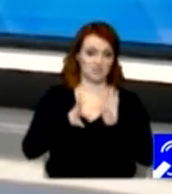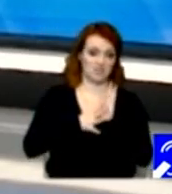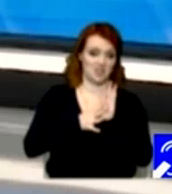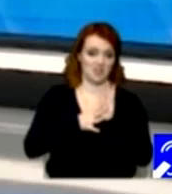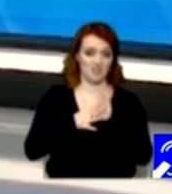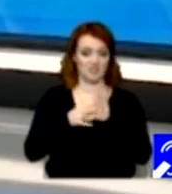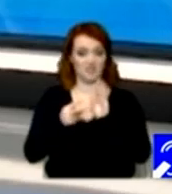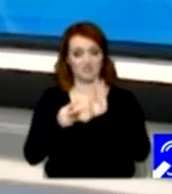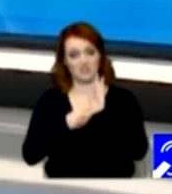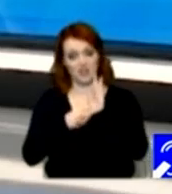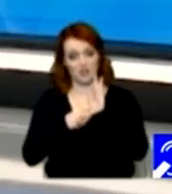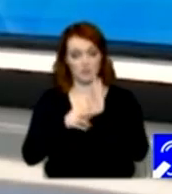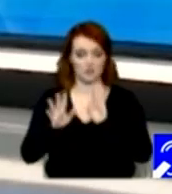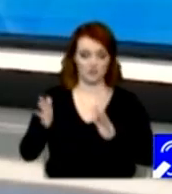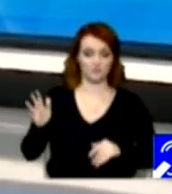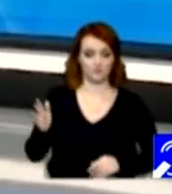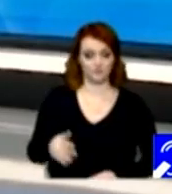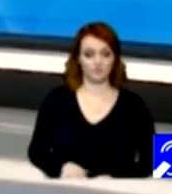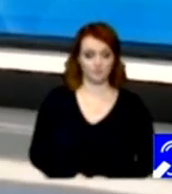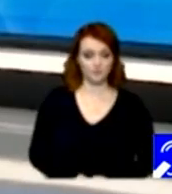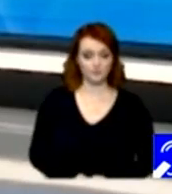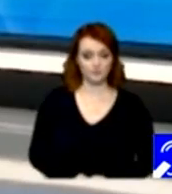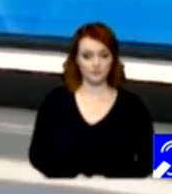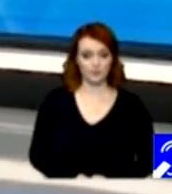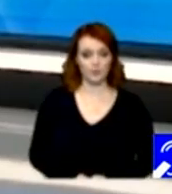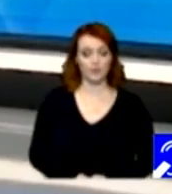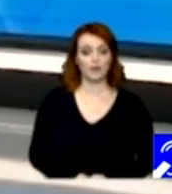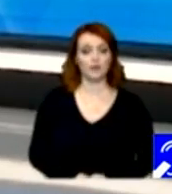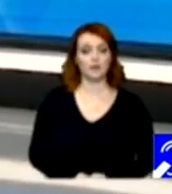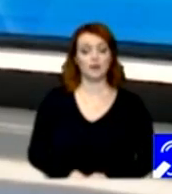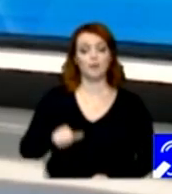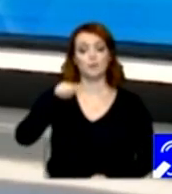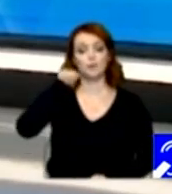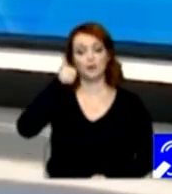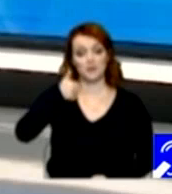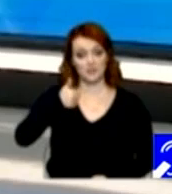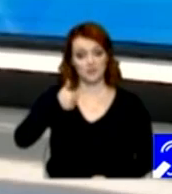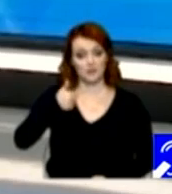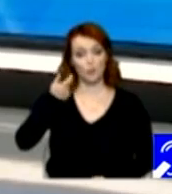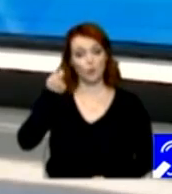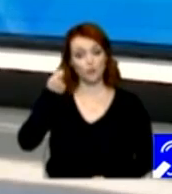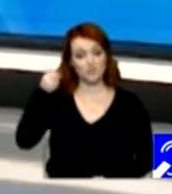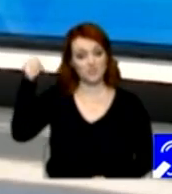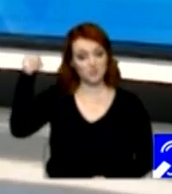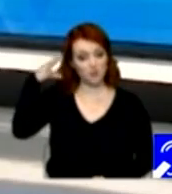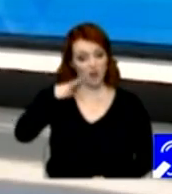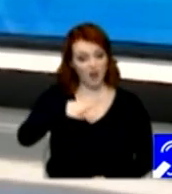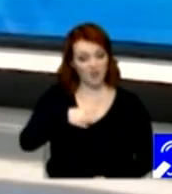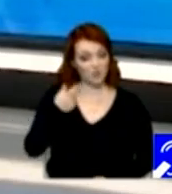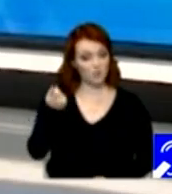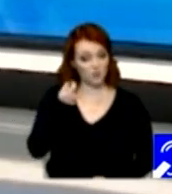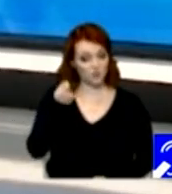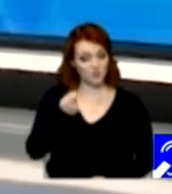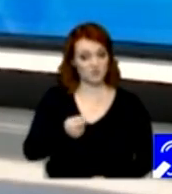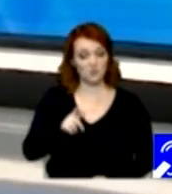ceața minimele se vor încadra între 7 și 12 grade noi ne soarele nu va fi vizibil peste tot asta